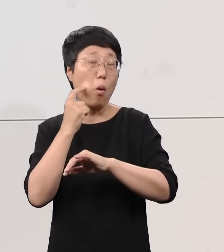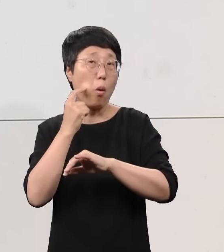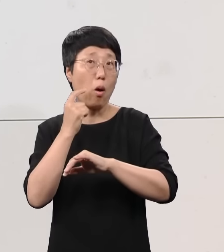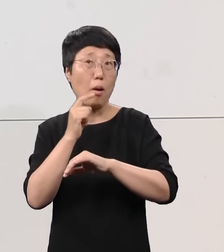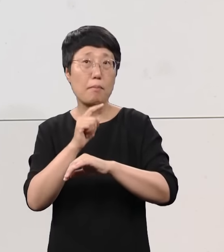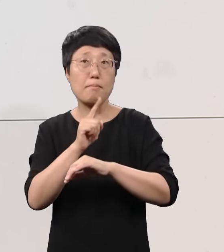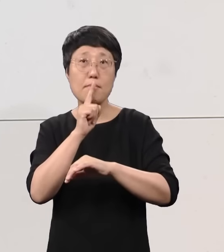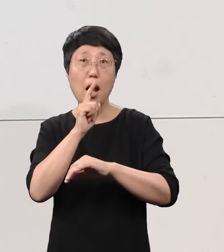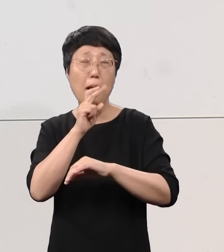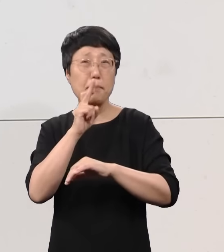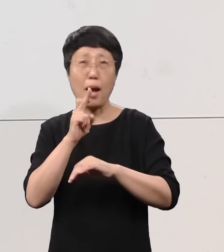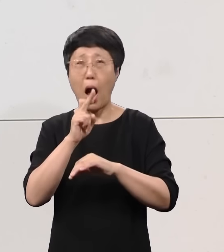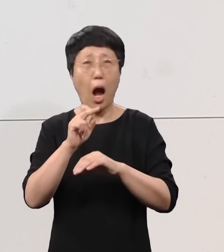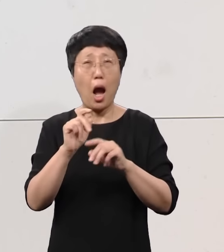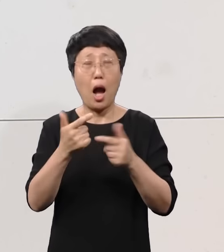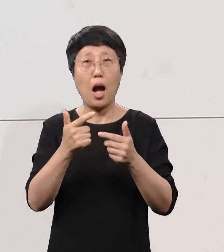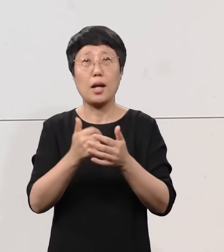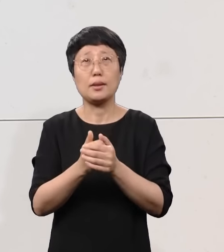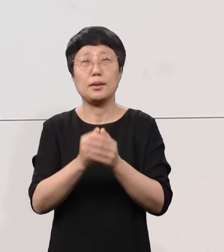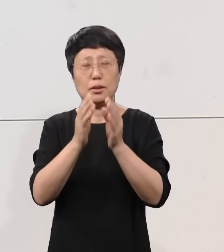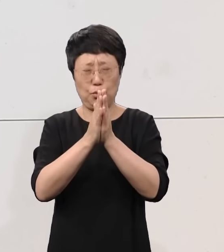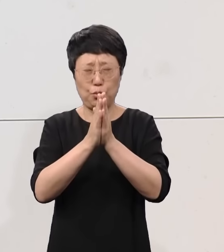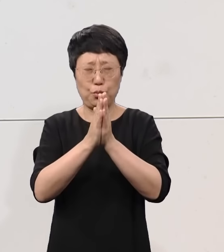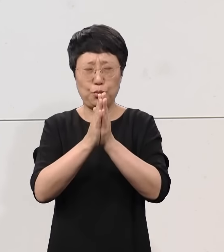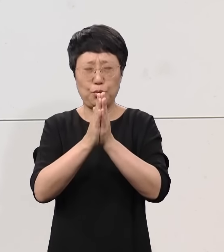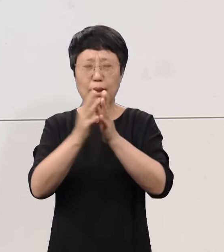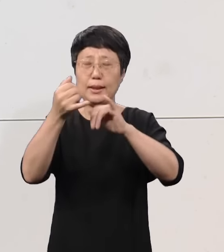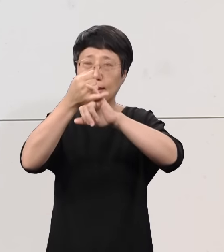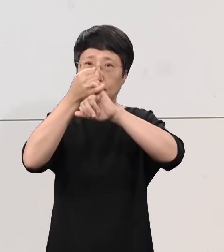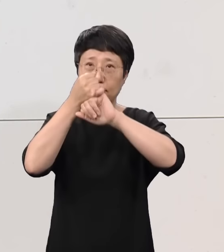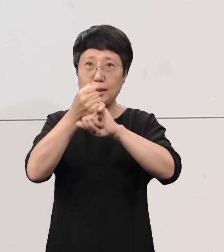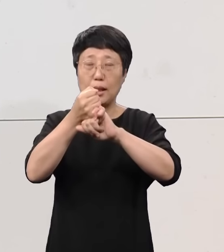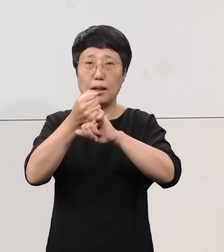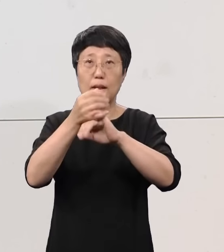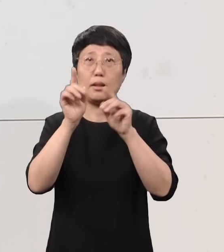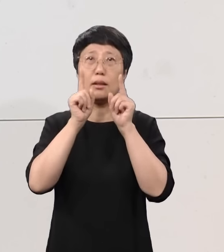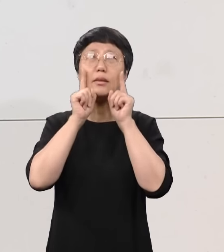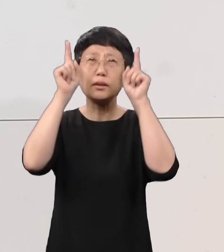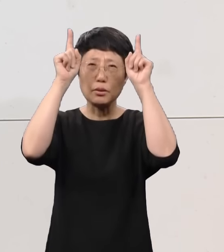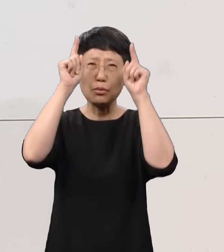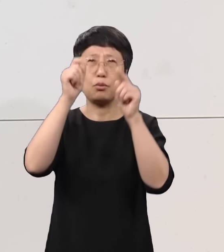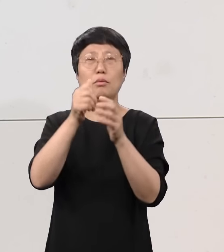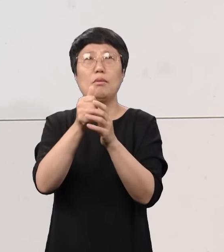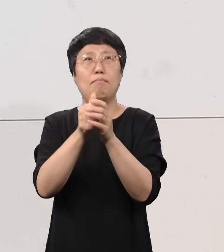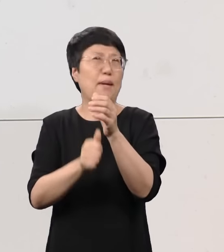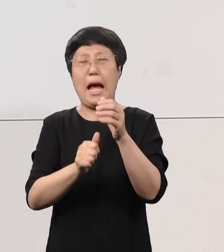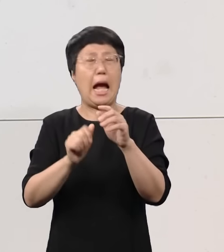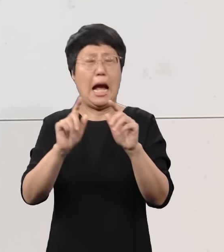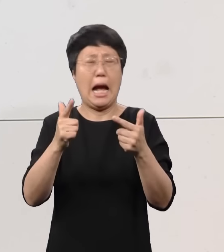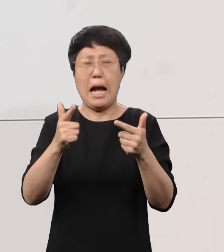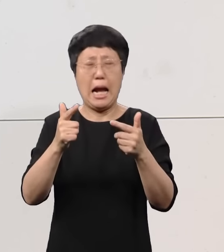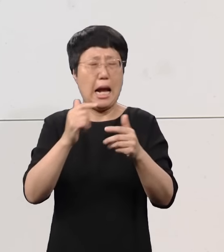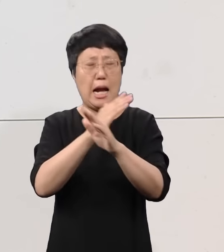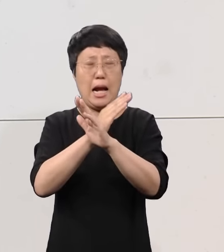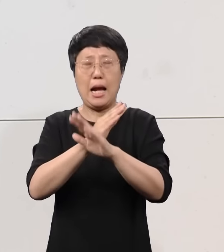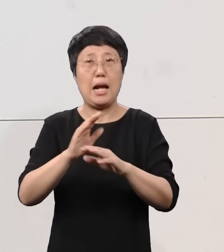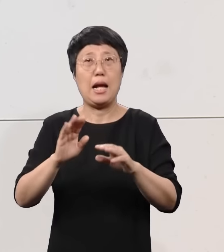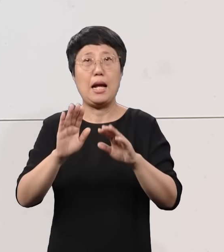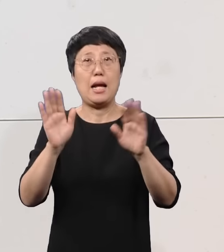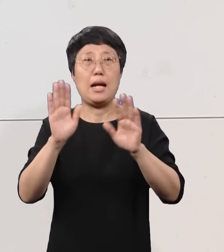기도하겠습니다이 말 때문에 지옥에 가지 않겠다라고 생각을 다짐을 하고 우리 성당 진보 성당을